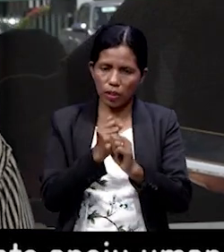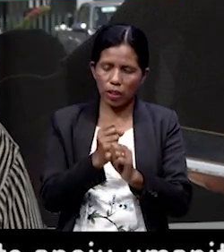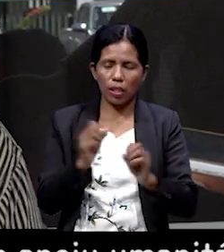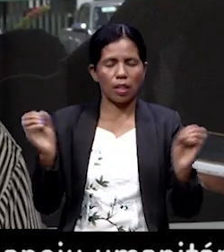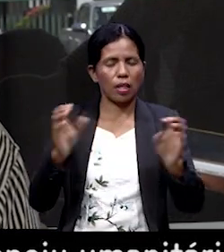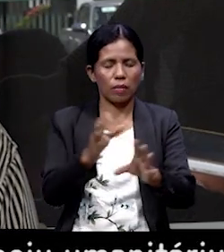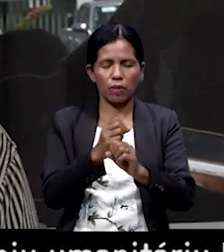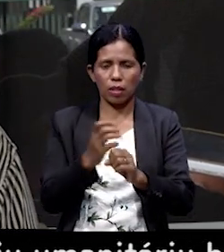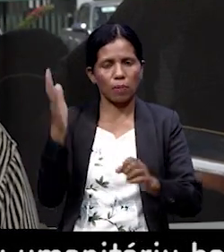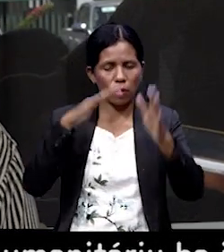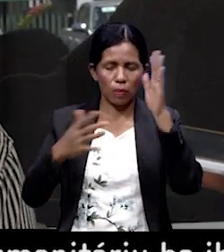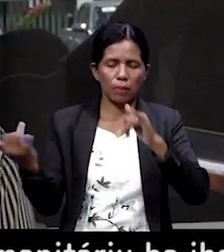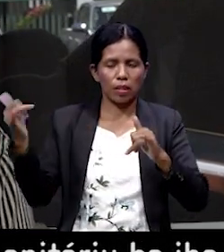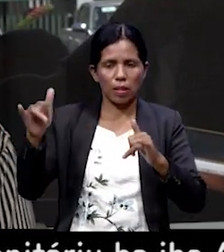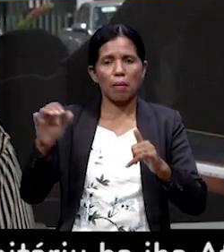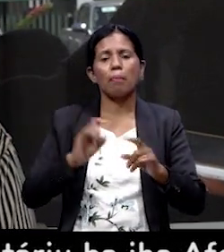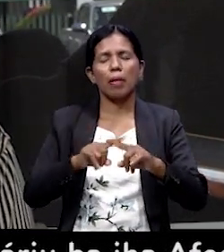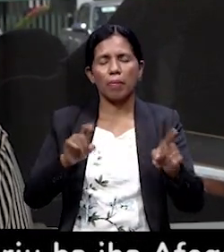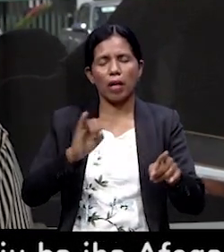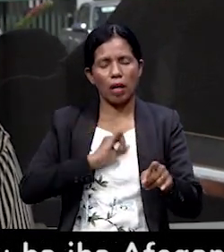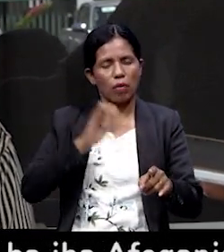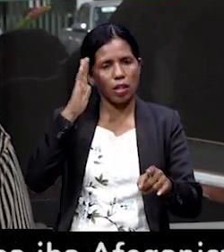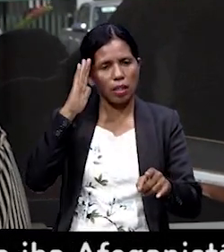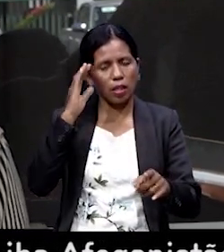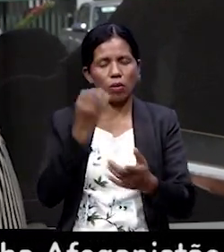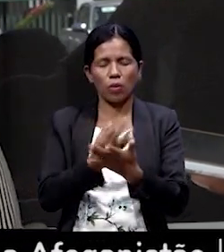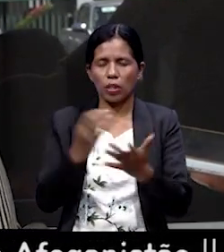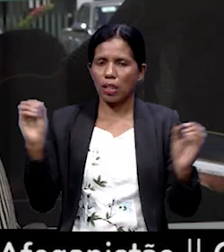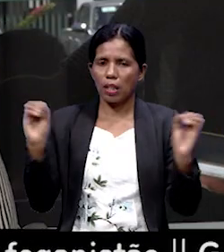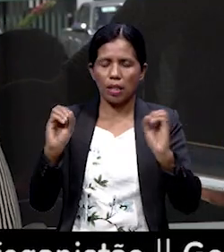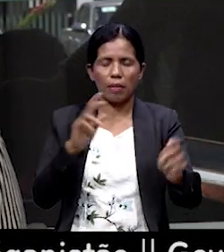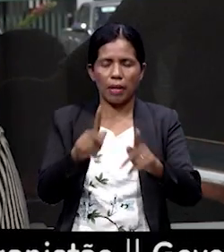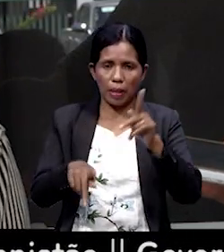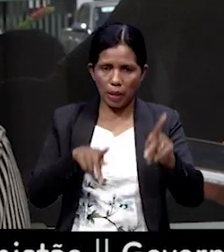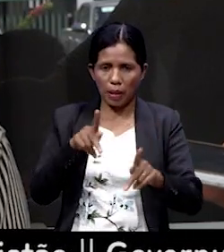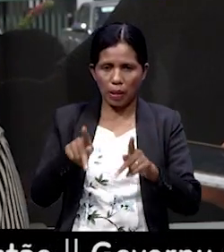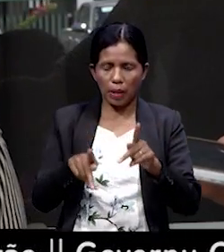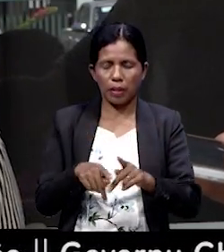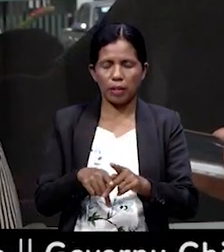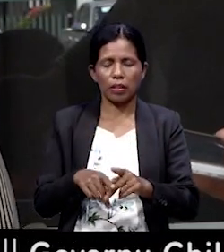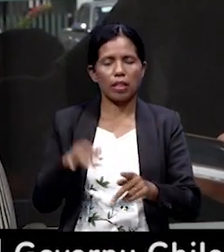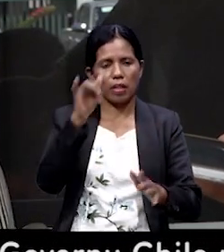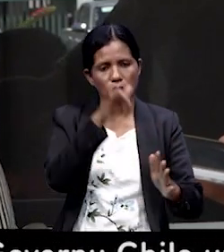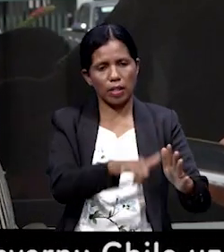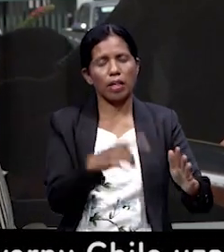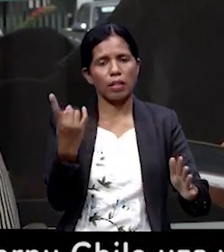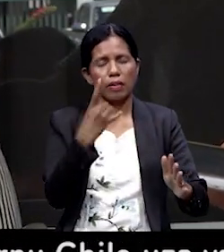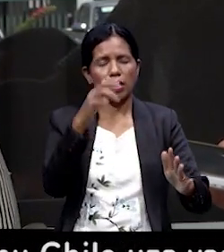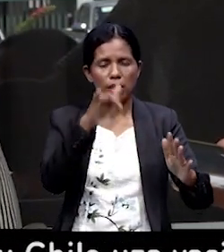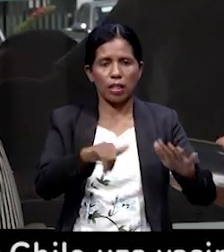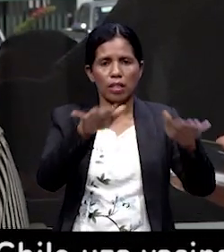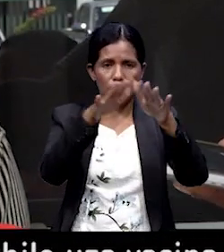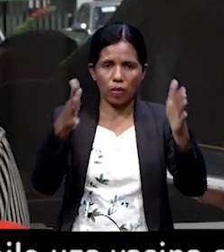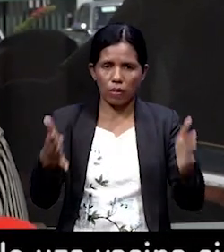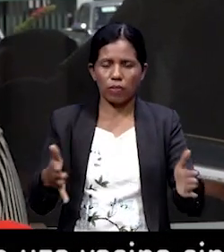ne problema sir nian. Meja utende osan pasti laia mak itania e masira agora rauk nene si helena fatin lona okos inunda sauni de